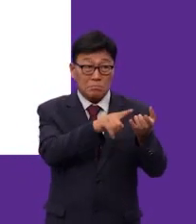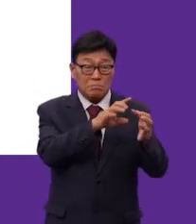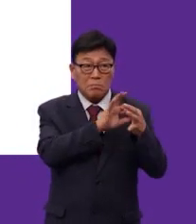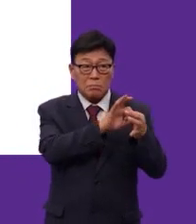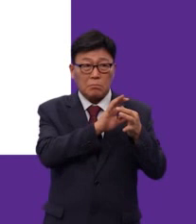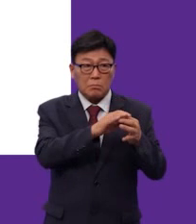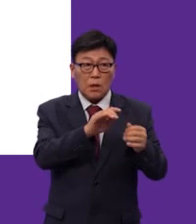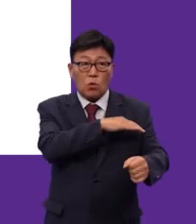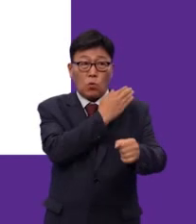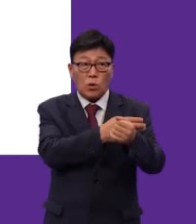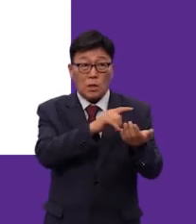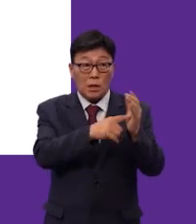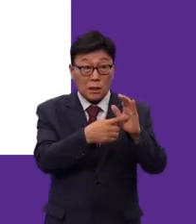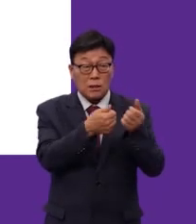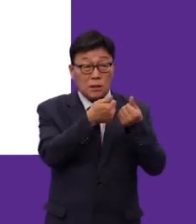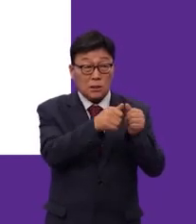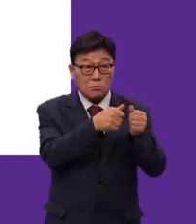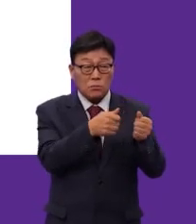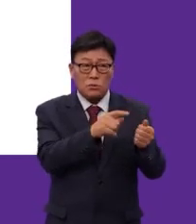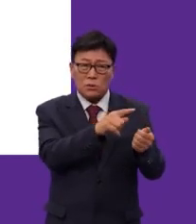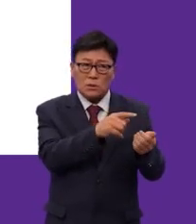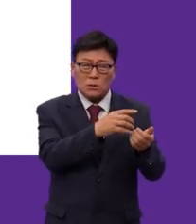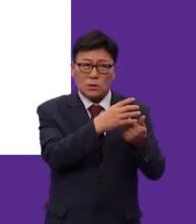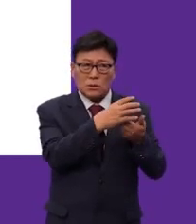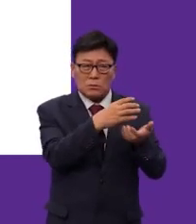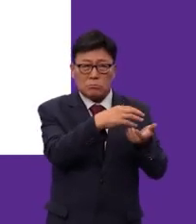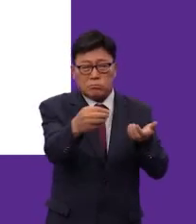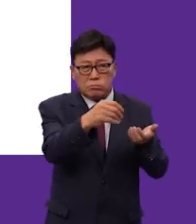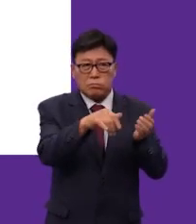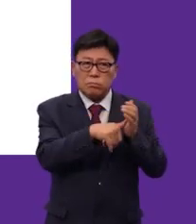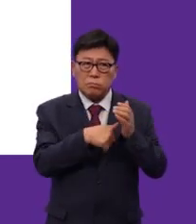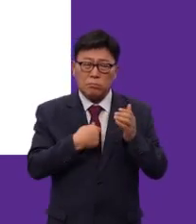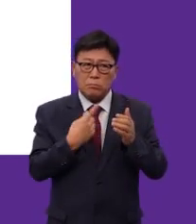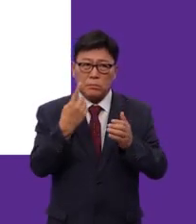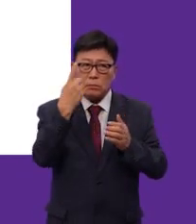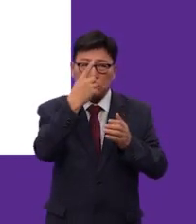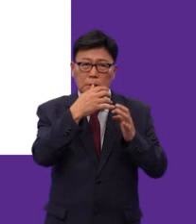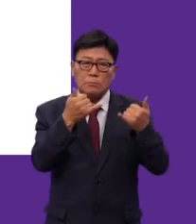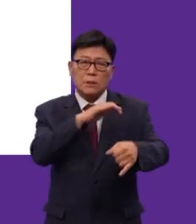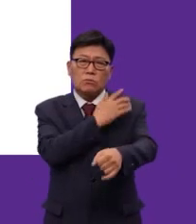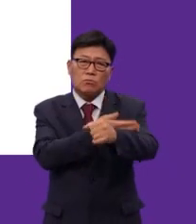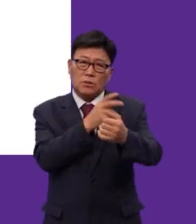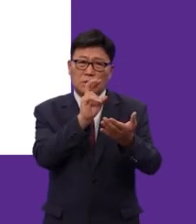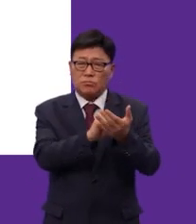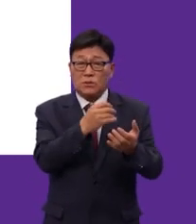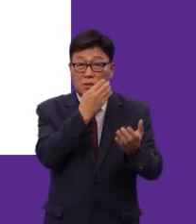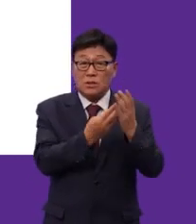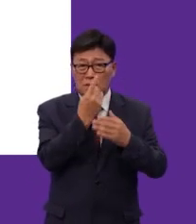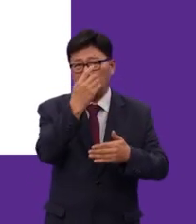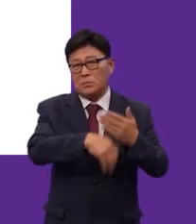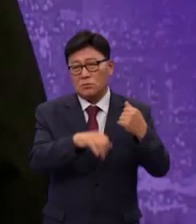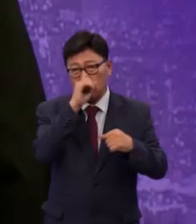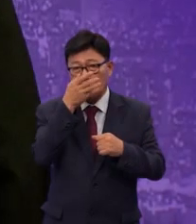하는데 지문을 인식해야 한다는 것 같은 인격적 불쾌감을 느끼는 상황은 최대한 배제할 필요가 있습니다.